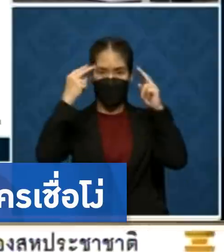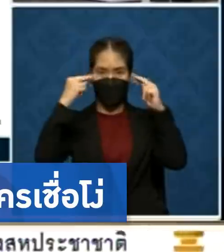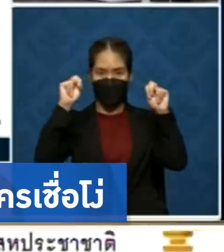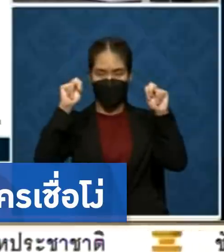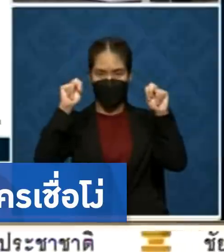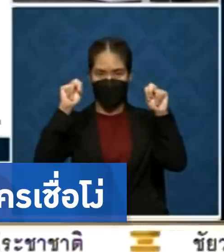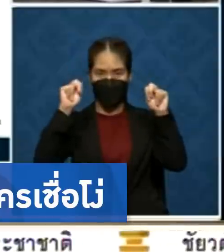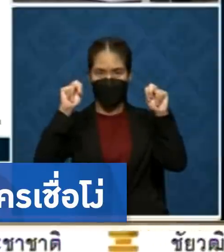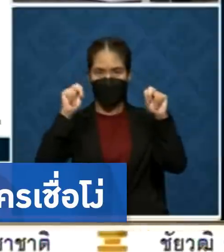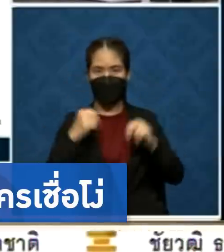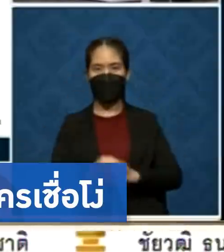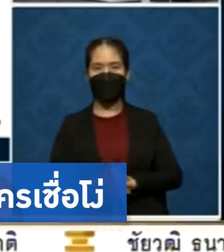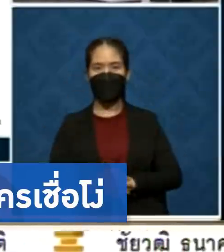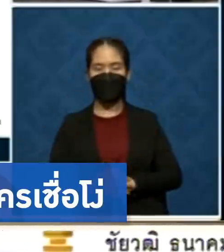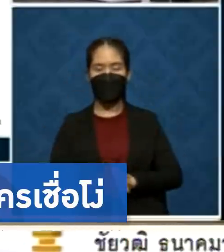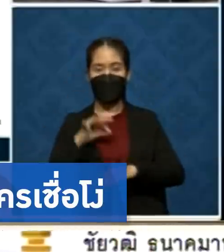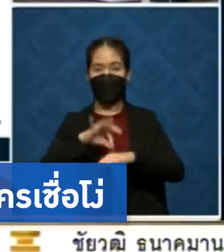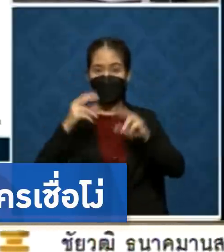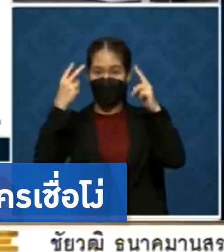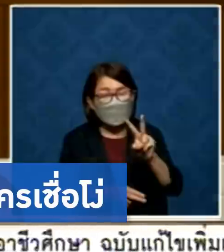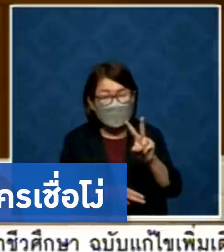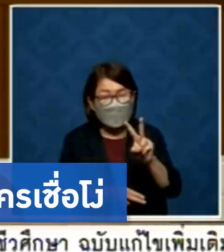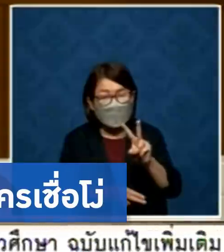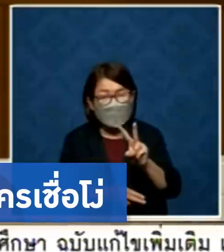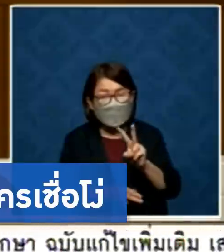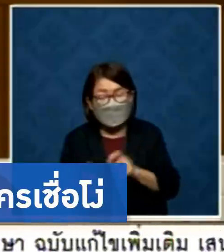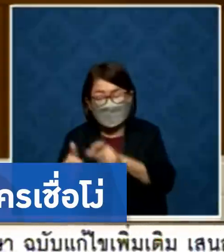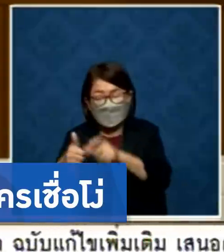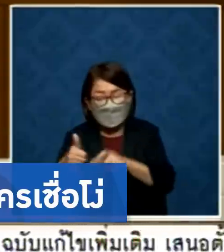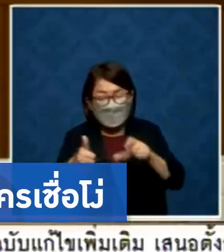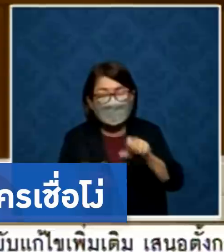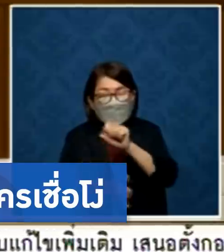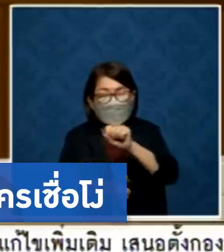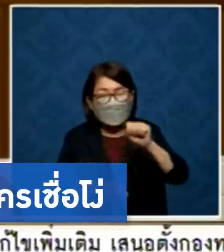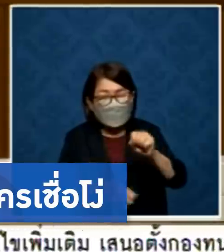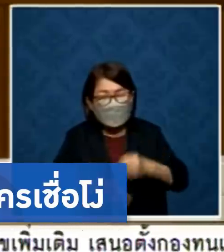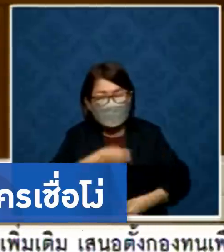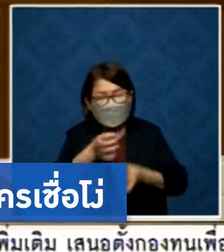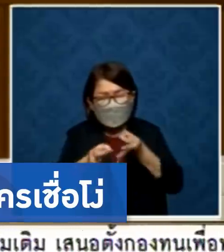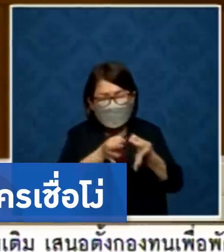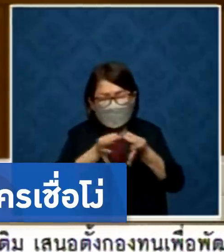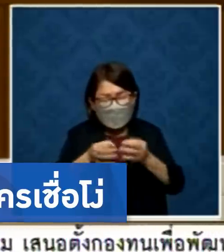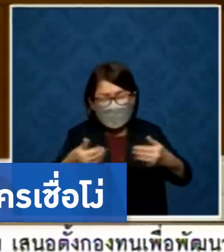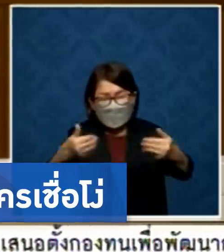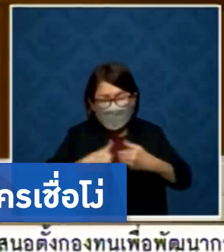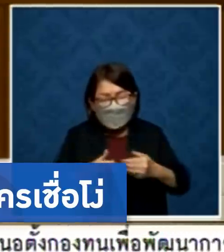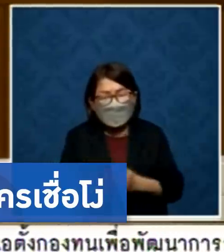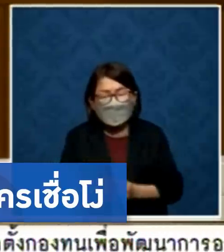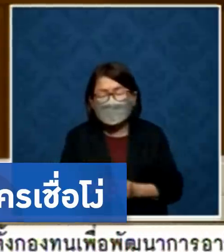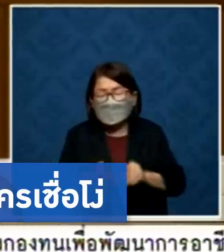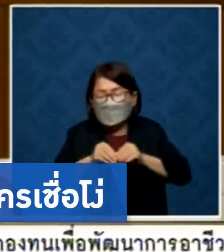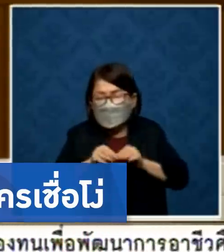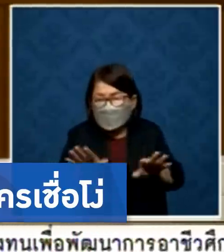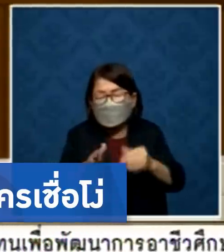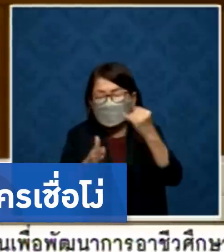กระทรวงสาธารณสุขต่อให้ทางคุณอนุทินรัฐมนตรีสาธารณสุขจะชี้แจงว่าส่วนต่างเป็นแค่บัญชีตัวเลขก็ตามแต่ดูเหมือนว่ากระแสสังคม